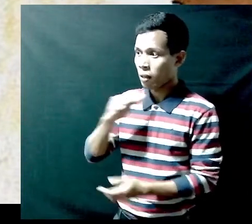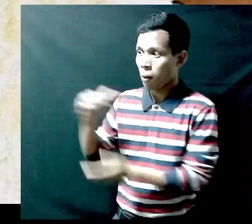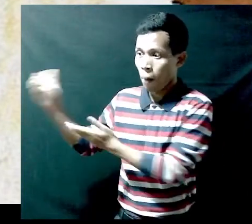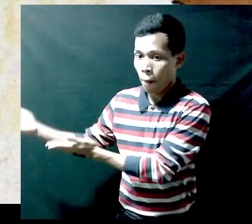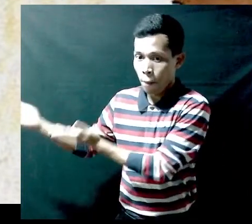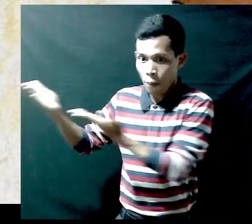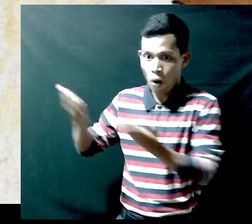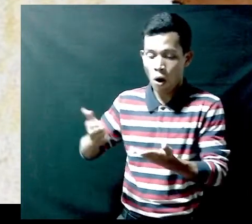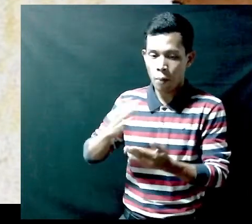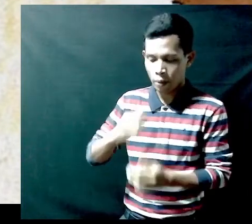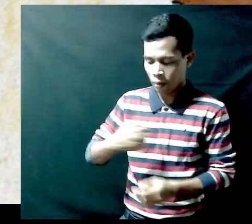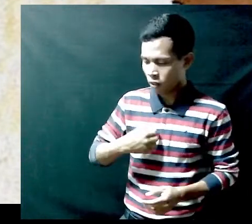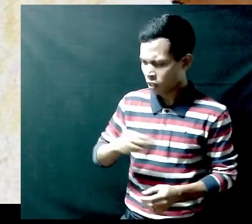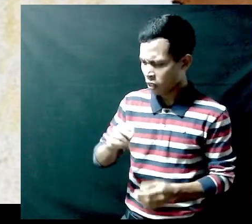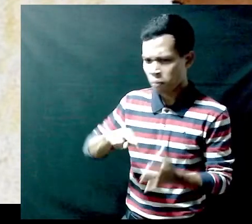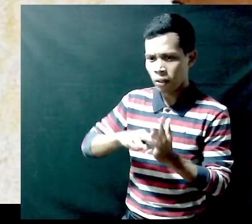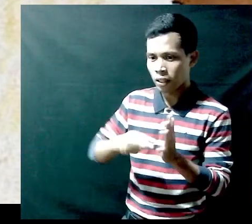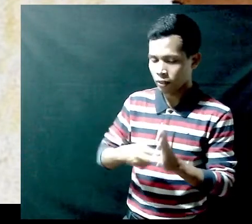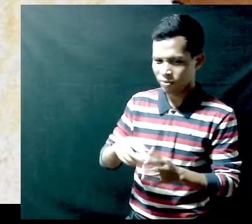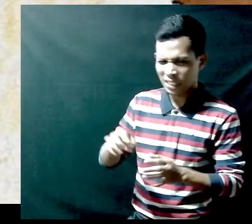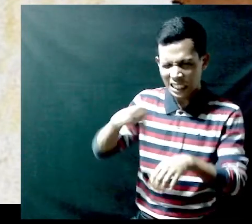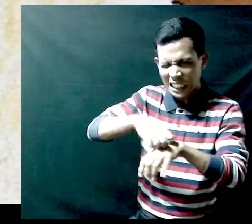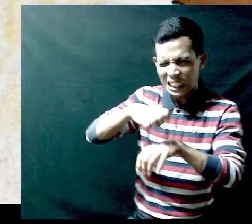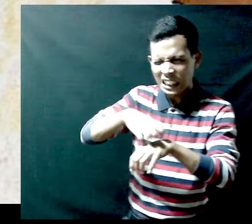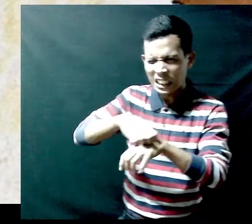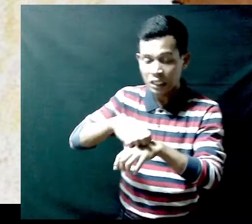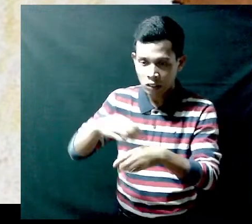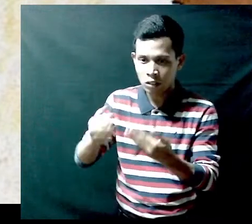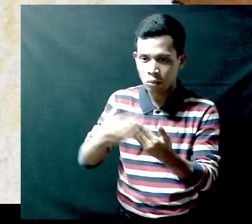Meaning, ito po ang simple English yan para makuha nyo.